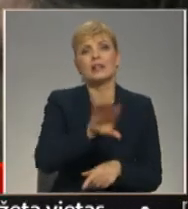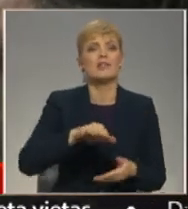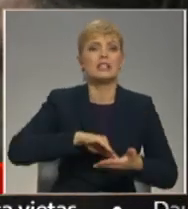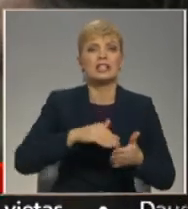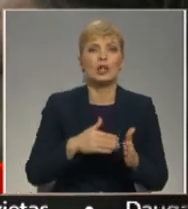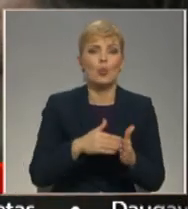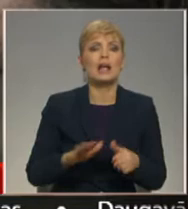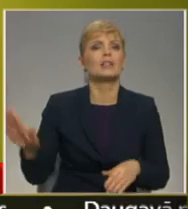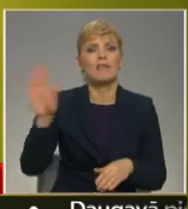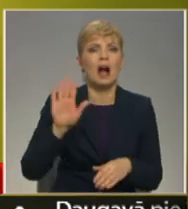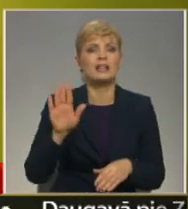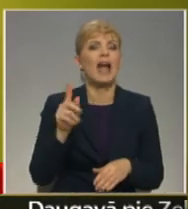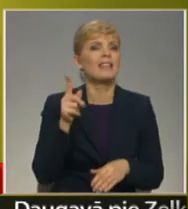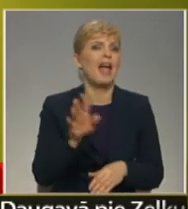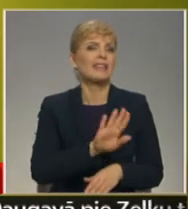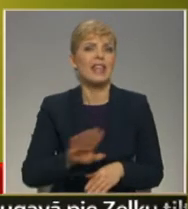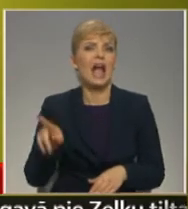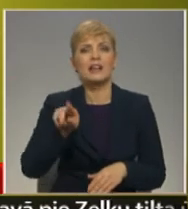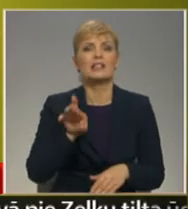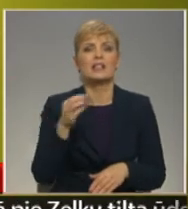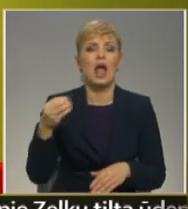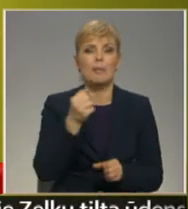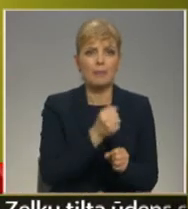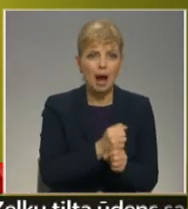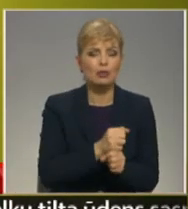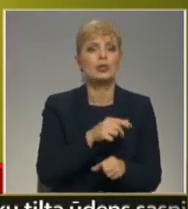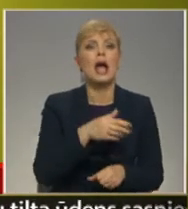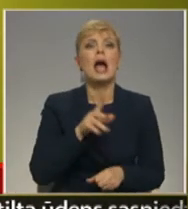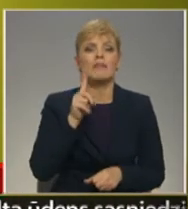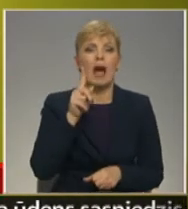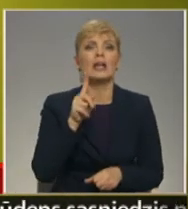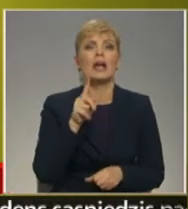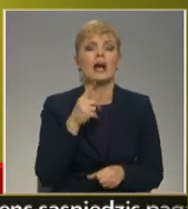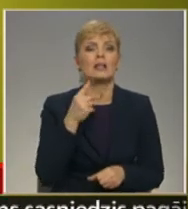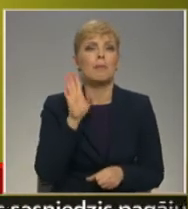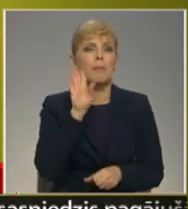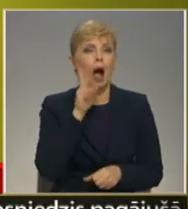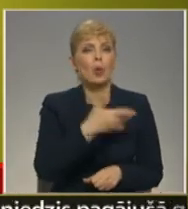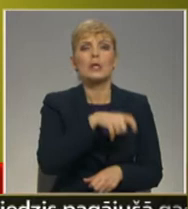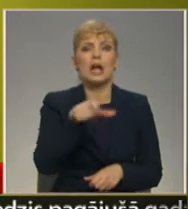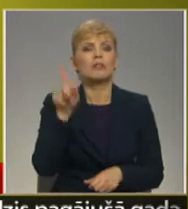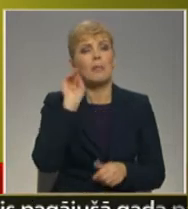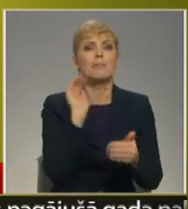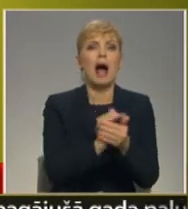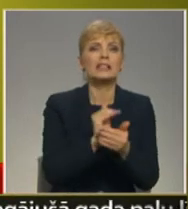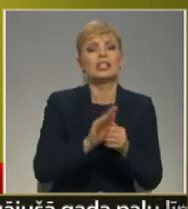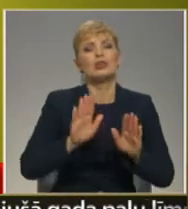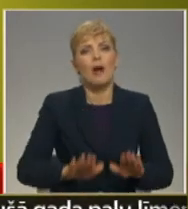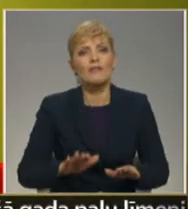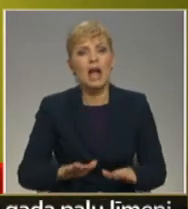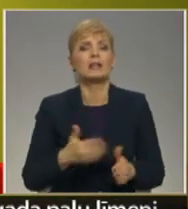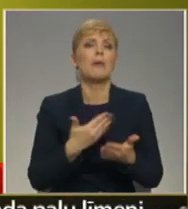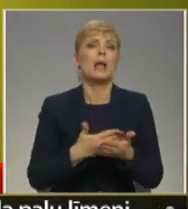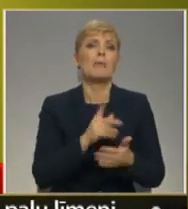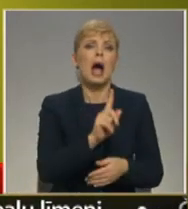Snēpeles pagastā. Pagasta jāpārvalda ir cilvēkam, kas pazīst visus vietējos, zina reālo situāciju laukos, katrā saimniecībā,